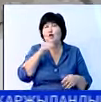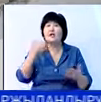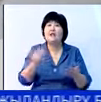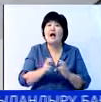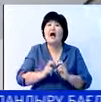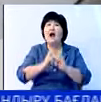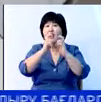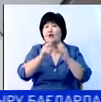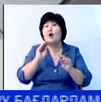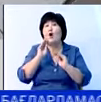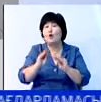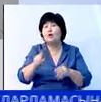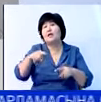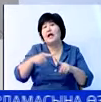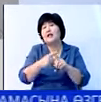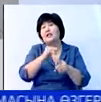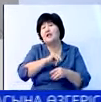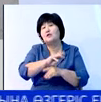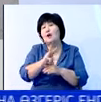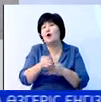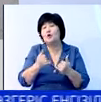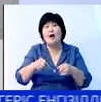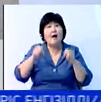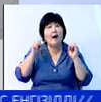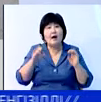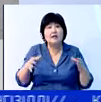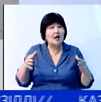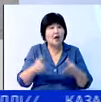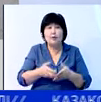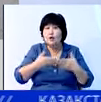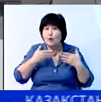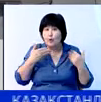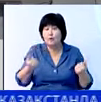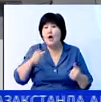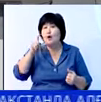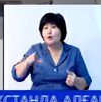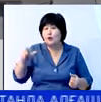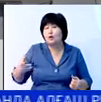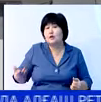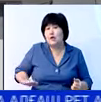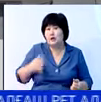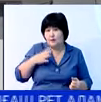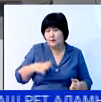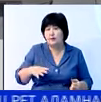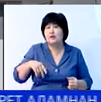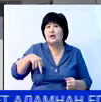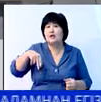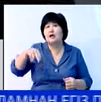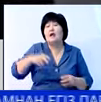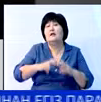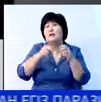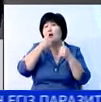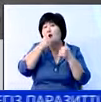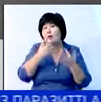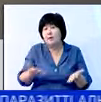лифт орнатылғанымен оған техникалық қызмет көрсететін арнайы компанияның болмауынан тұрғындар осы кезге дейін жеделсатының игілігін көре